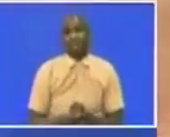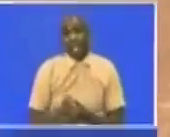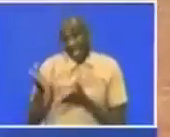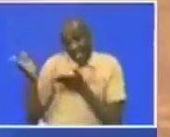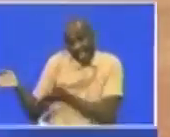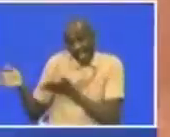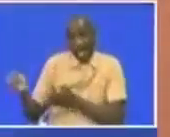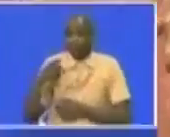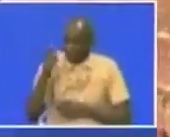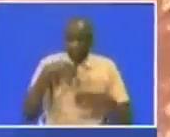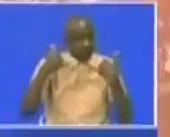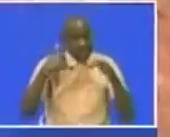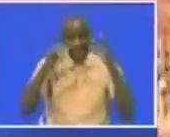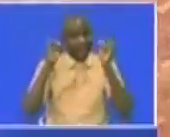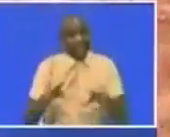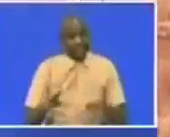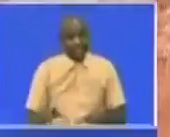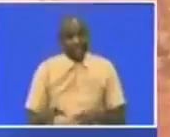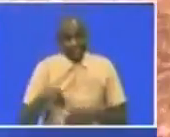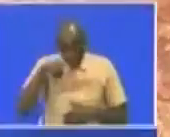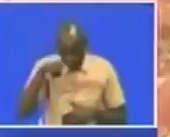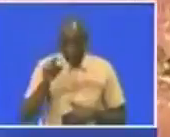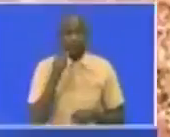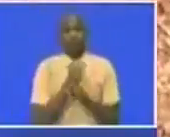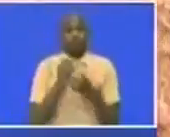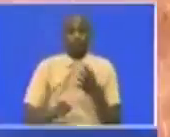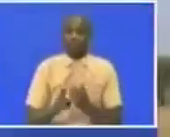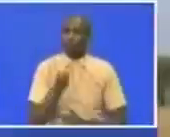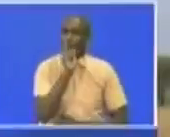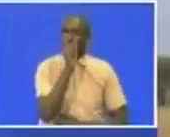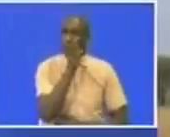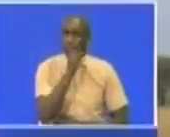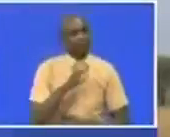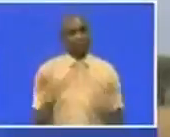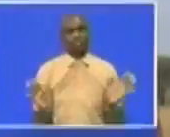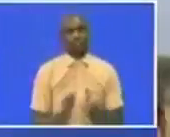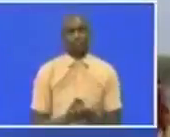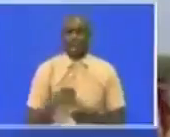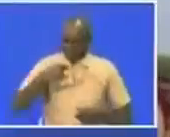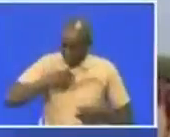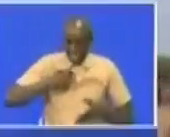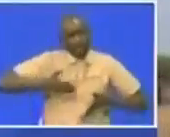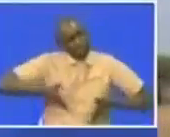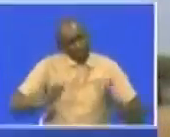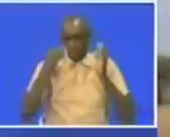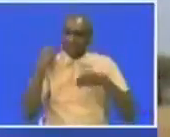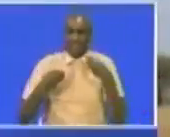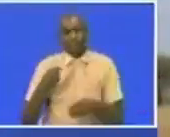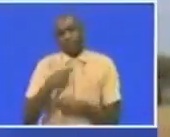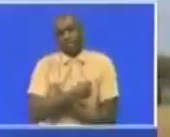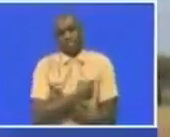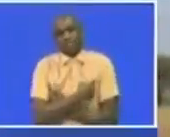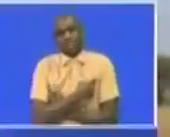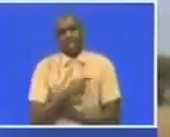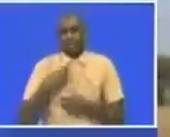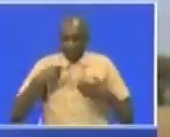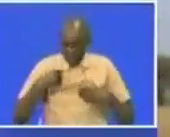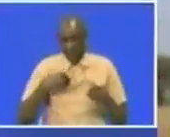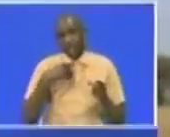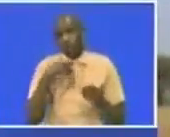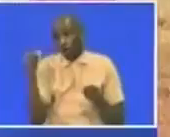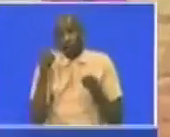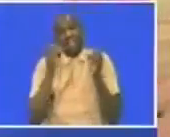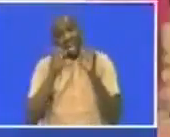Hapa hakuna mchezo unaoendelea bila mwelekeo wake. Nilisaliwa hivi. Sikuwa na nilisaliwa tu lakini sikupelekwa